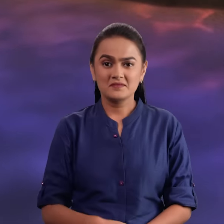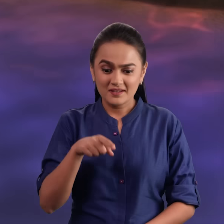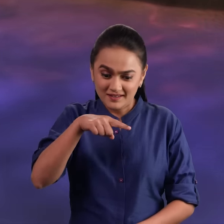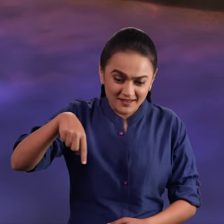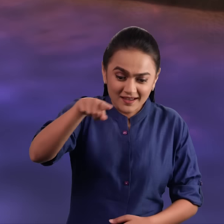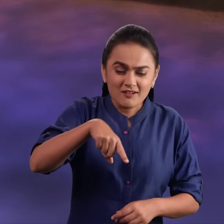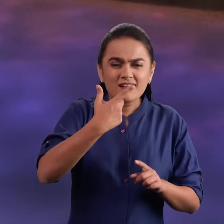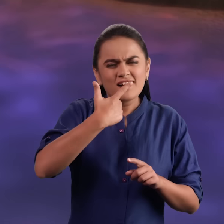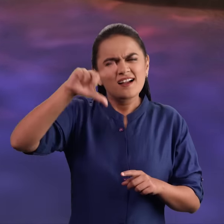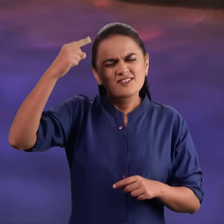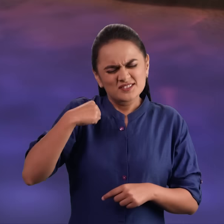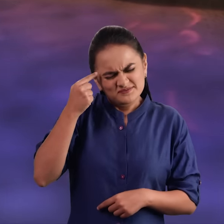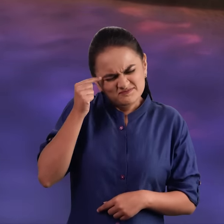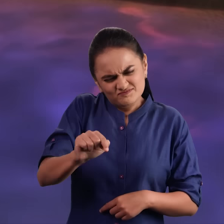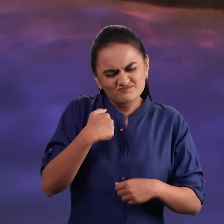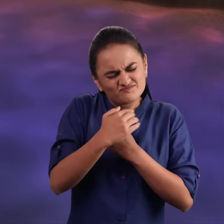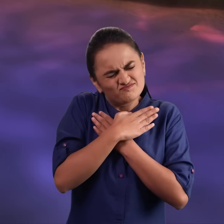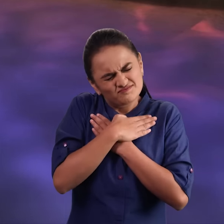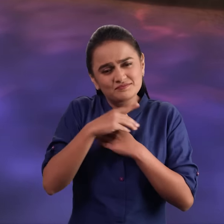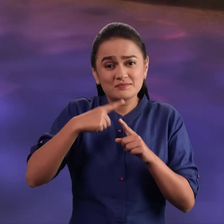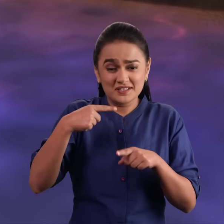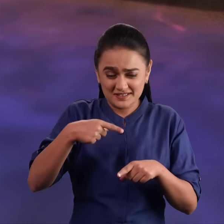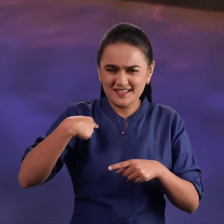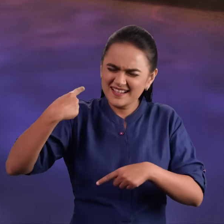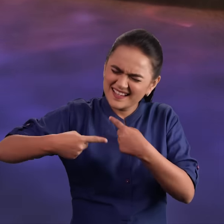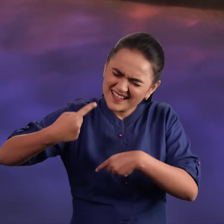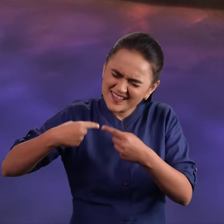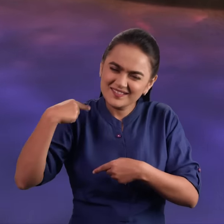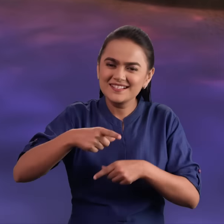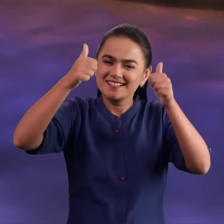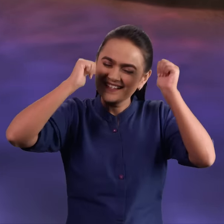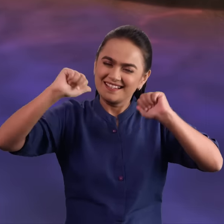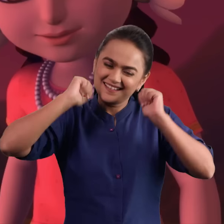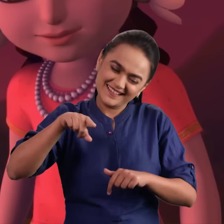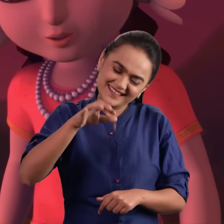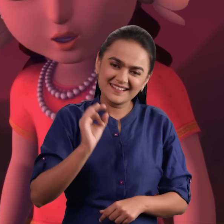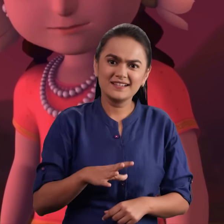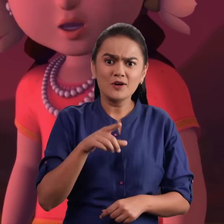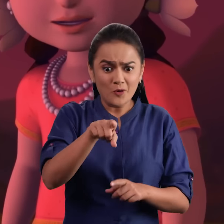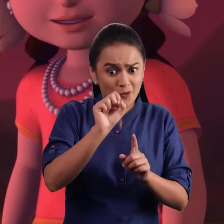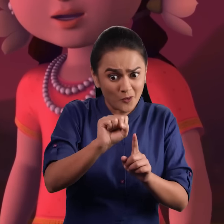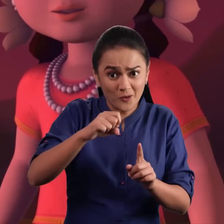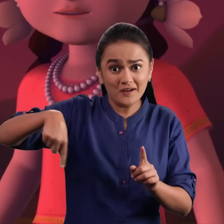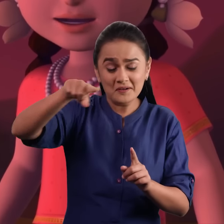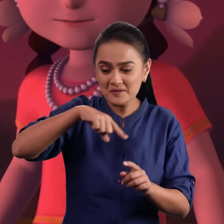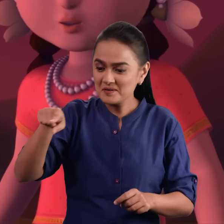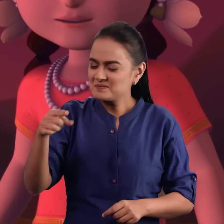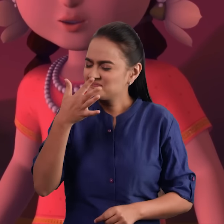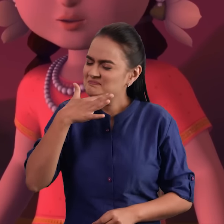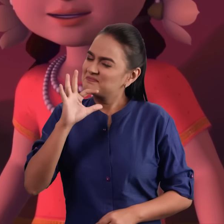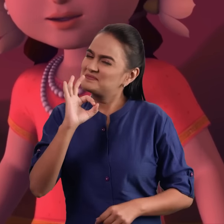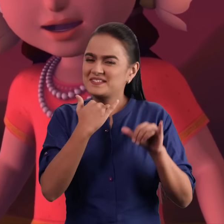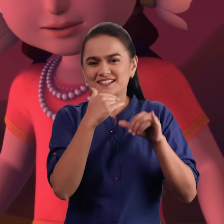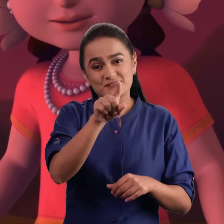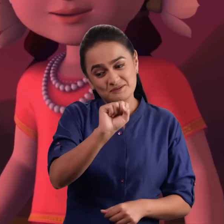ये सरोवर सदा मेरा प्रिय रहेगा और मैं यहाँ प्रतिदिन स्नान करूँगा। तुम्हारा सरोवर भी बड़ा सुंदर